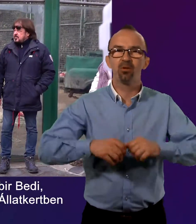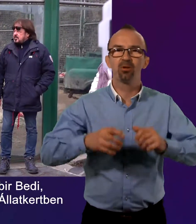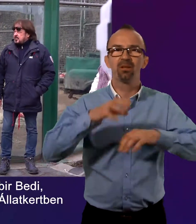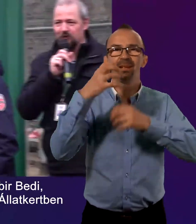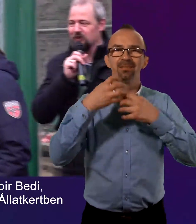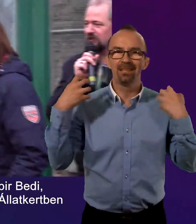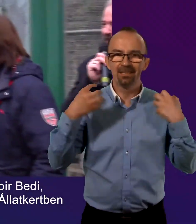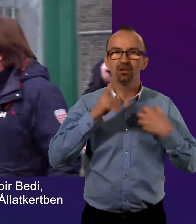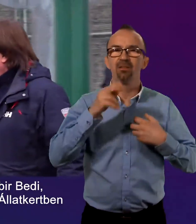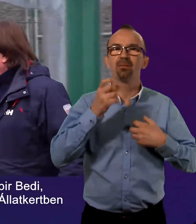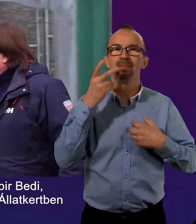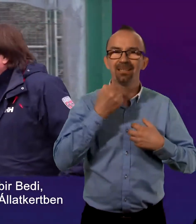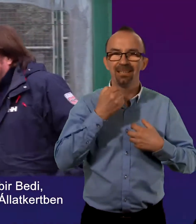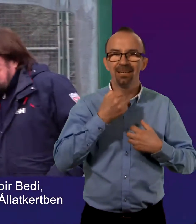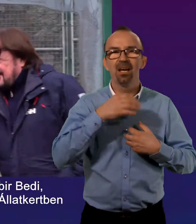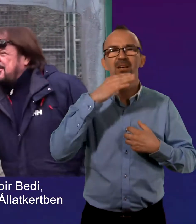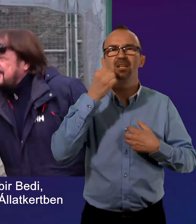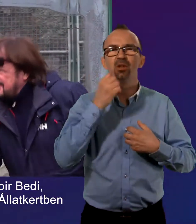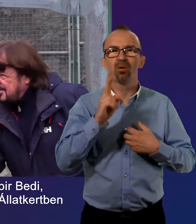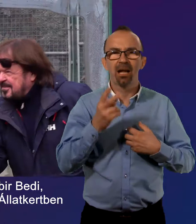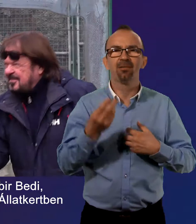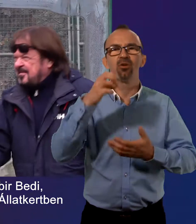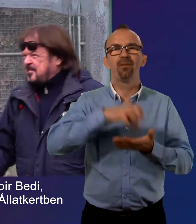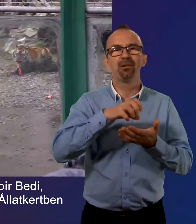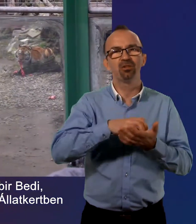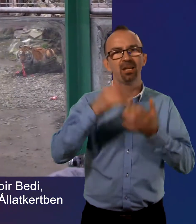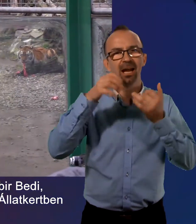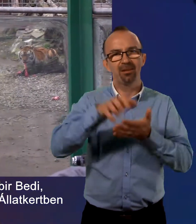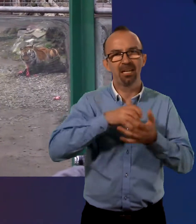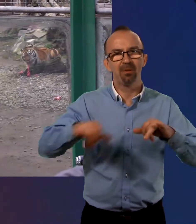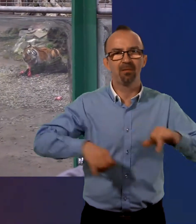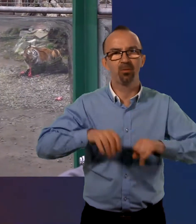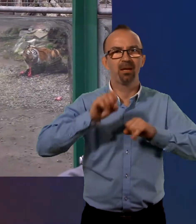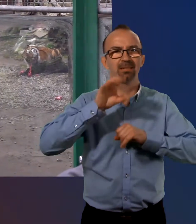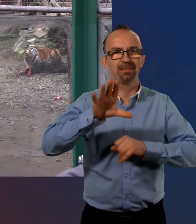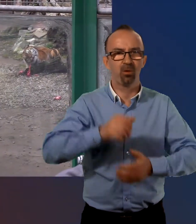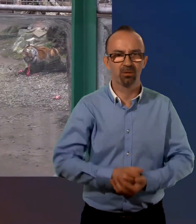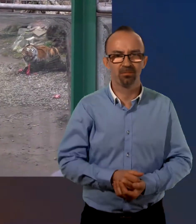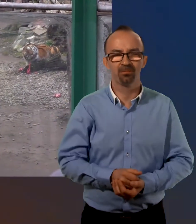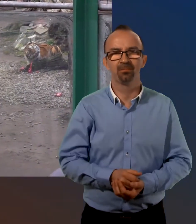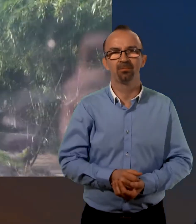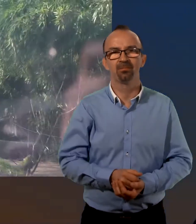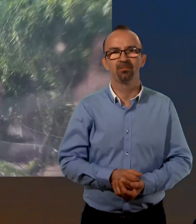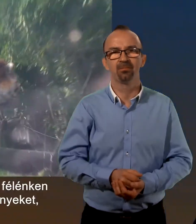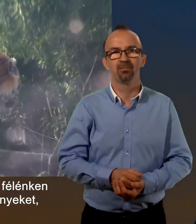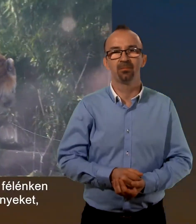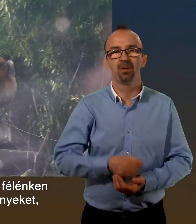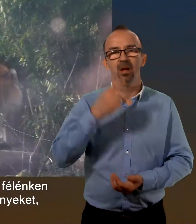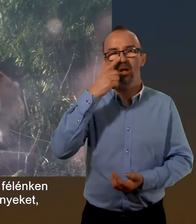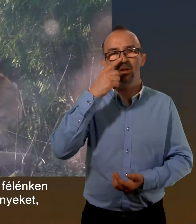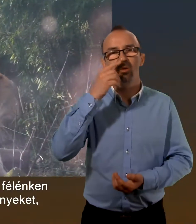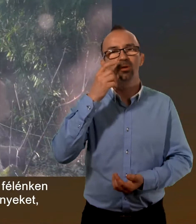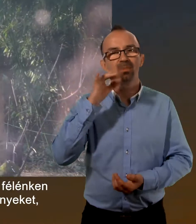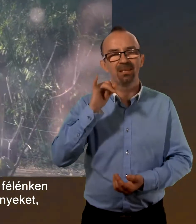Örökbefogadott egy tigris, Kabir Bedi, a legendás Sandokán a fővárosi állatkertben február 15-én. Norbi,